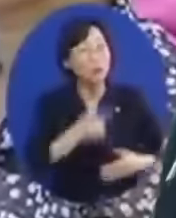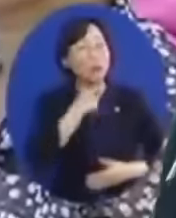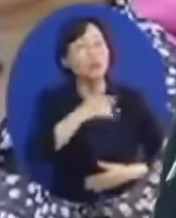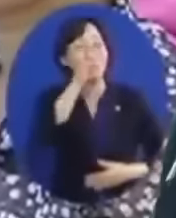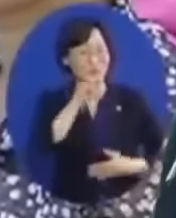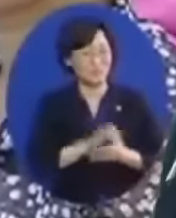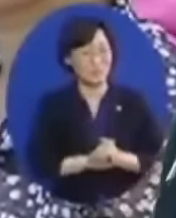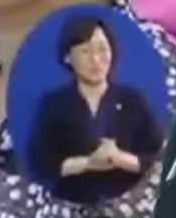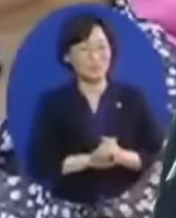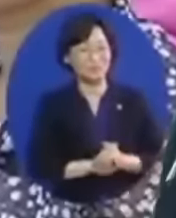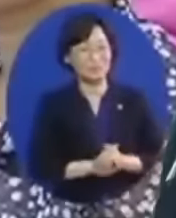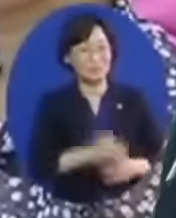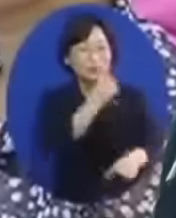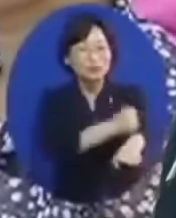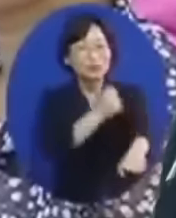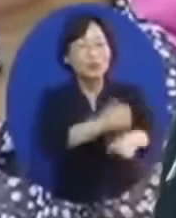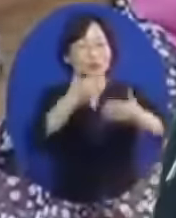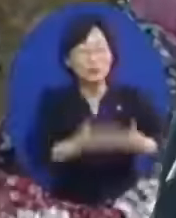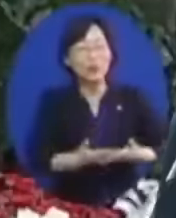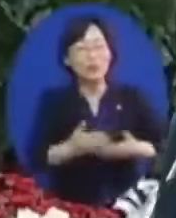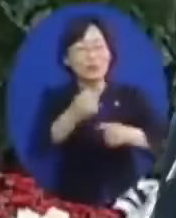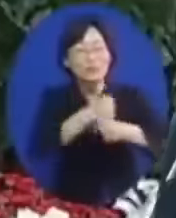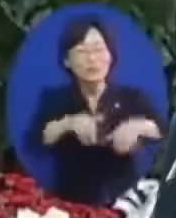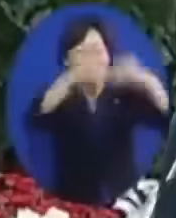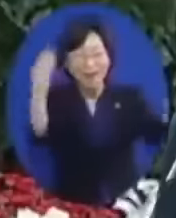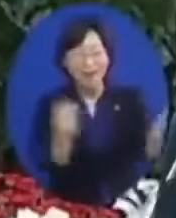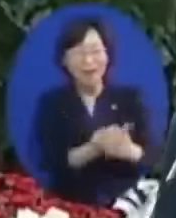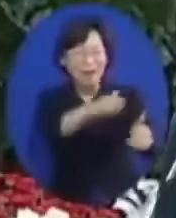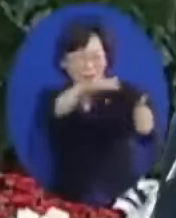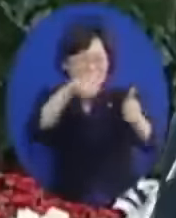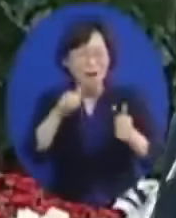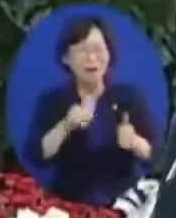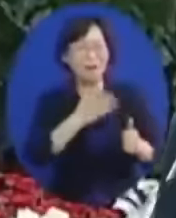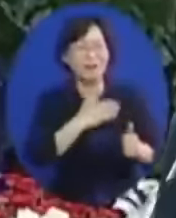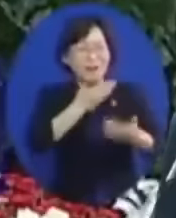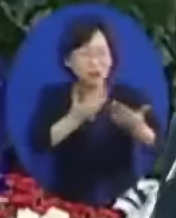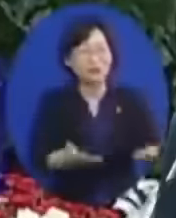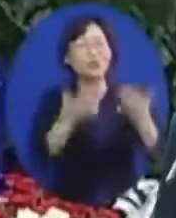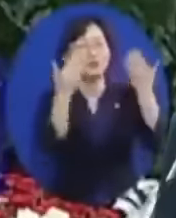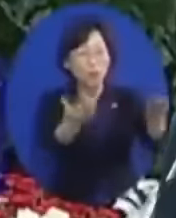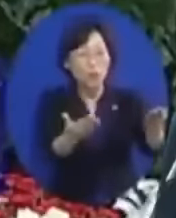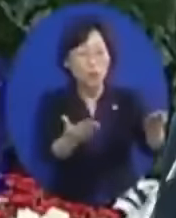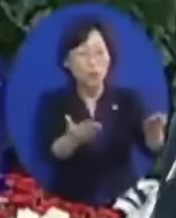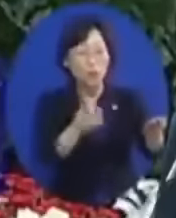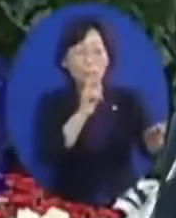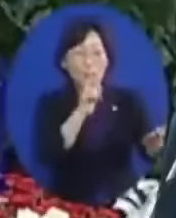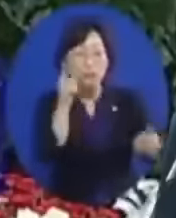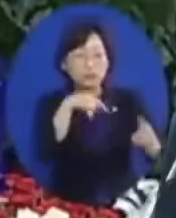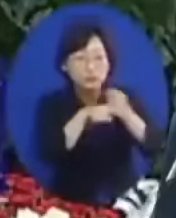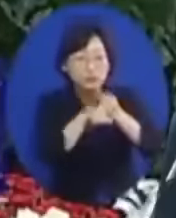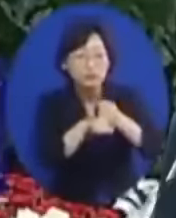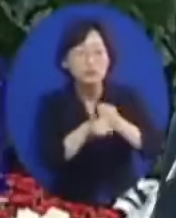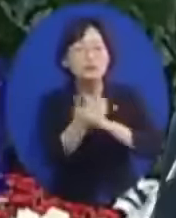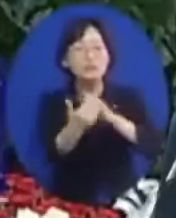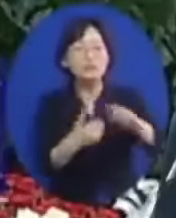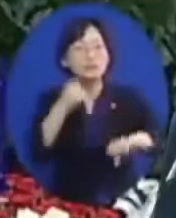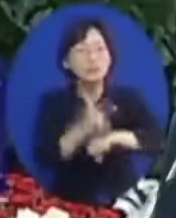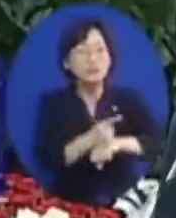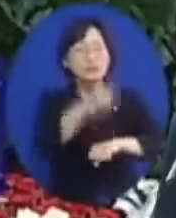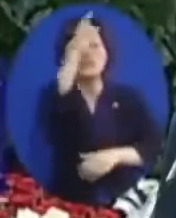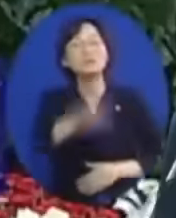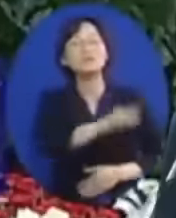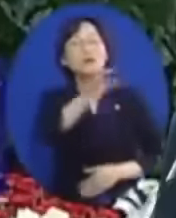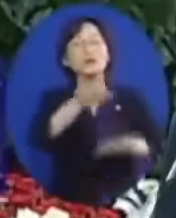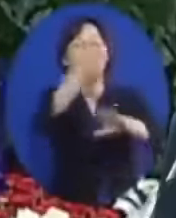있는 것입니다. 수고하고 무거운 짐은 다 내게로 오라. 내가 너희를 쉬게 했다는 것은 이미 십자가에서